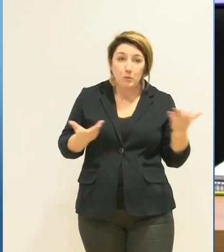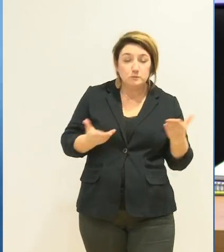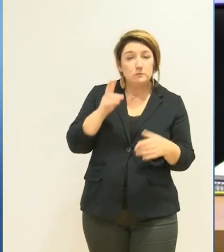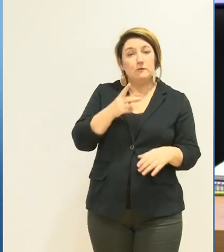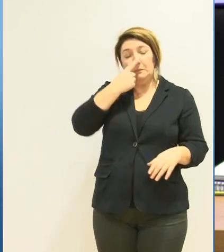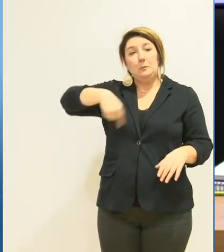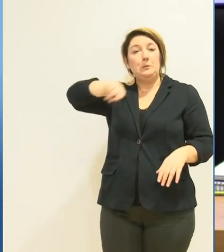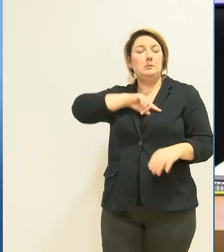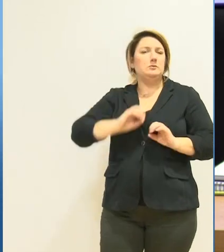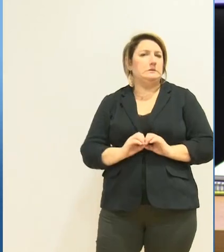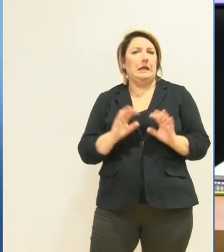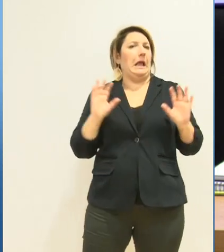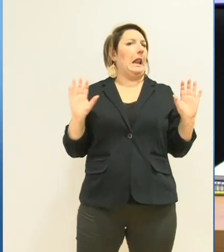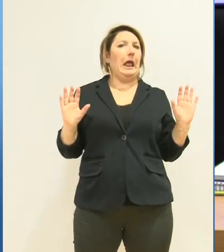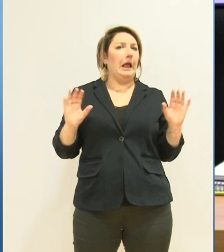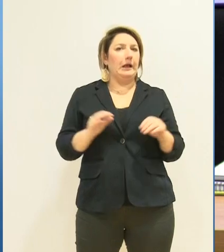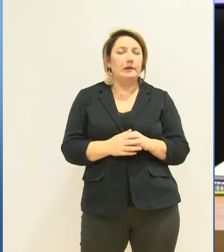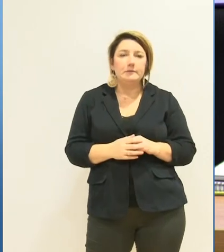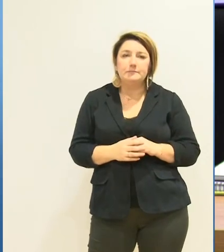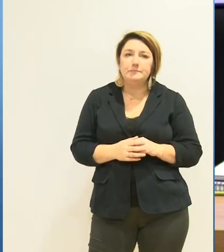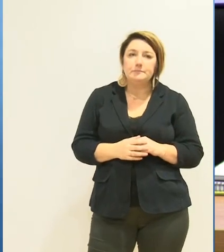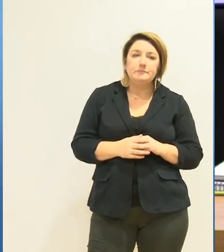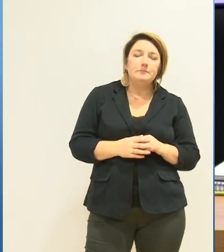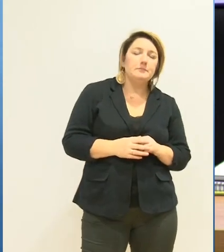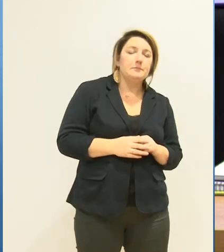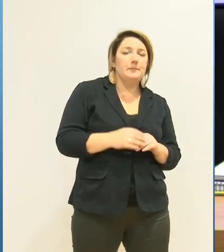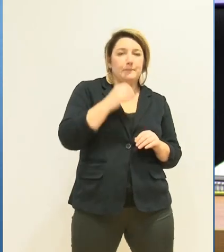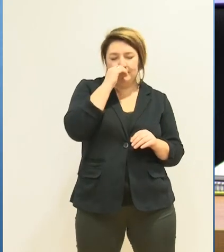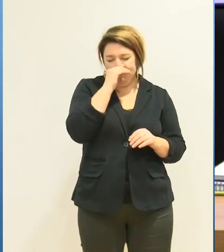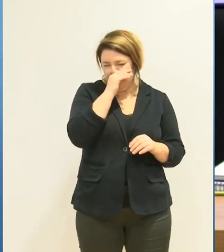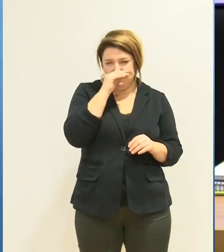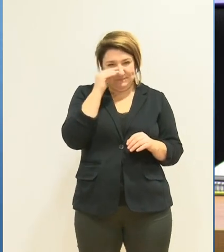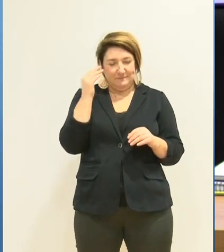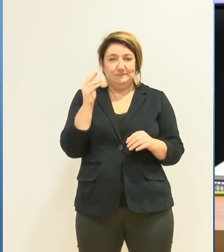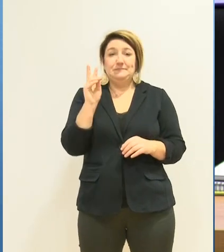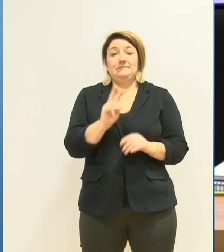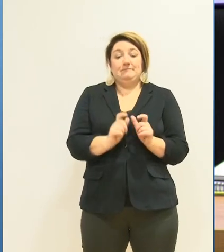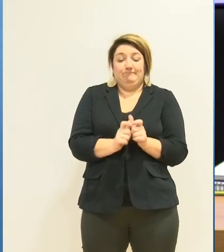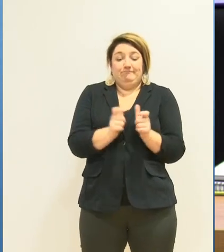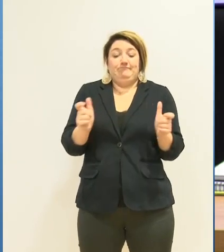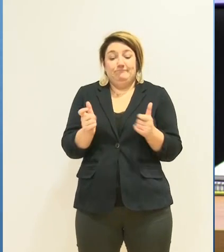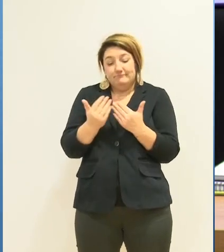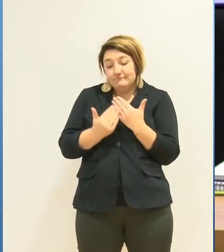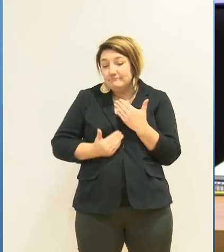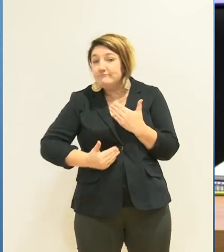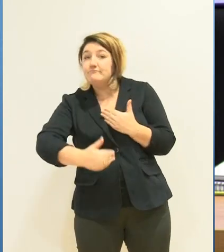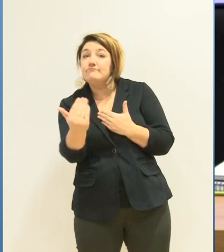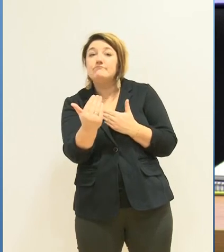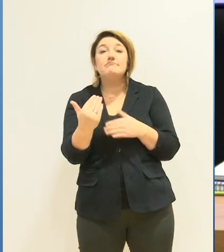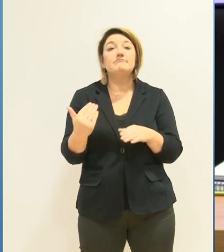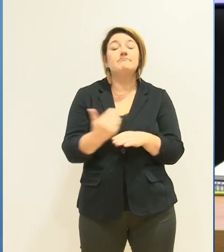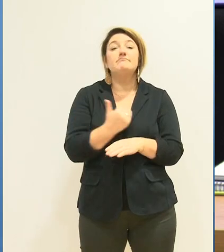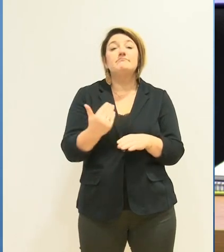claires augmentation qu'est ce qui attend la collectivité quelle que soit la